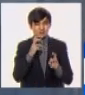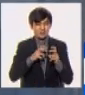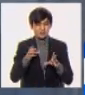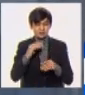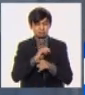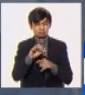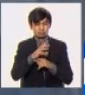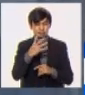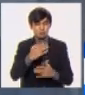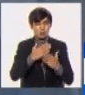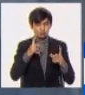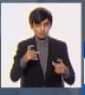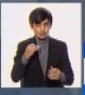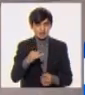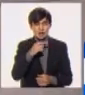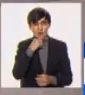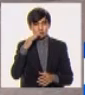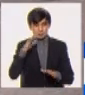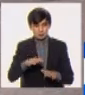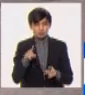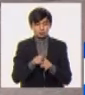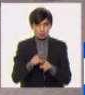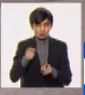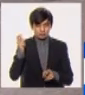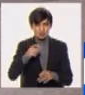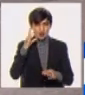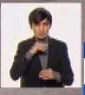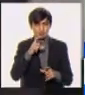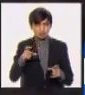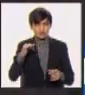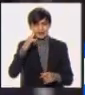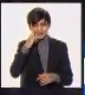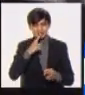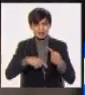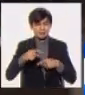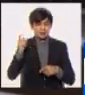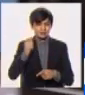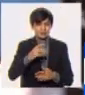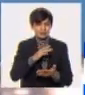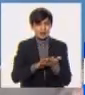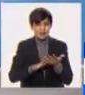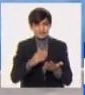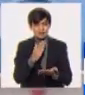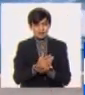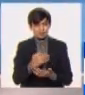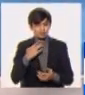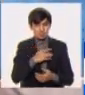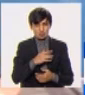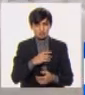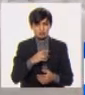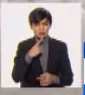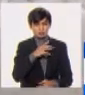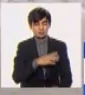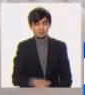әлде Ресейден адамдардың келуі мүмкін екендігін жоққа шығармады. Өйткені Қазақстанға қайту үшін өтініш беріп жатқан жерлестеріміз көп